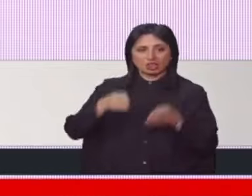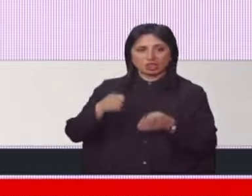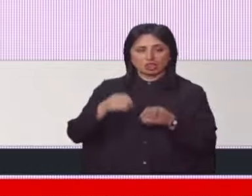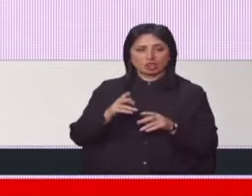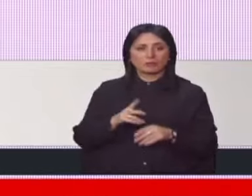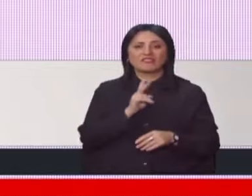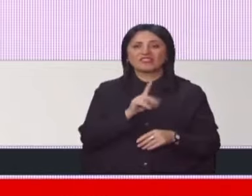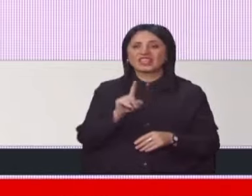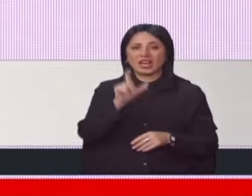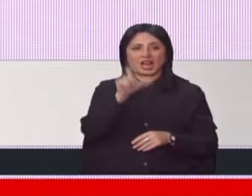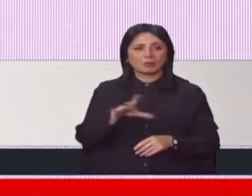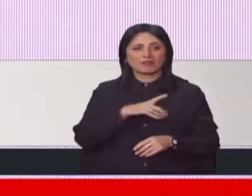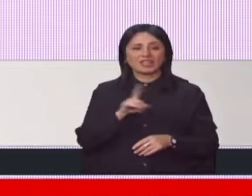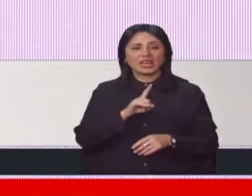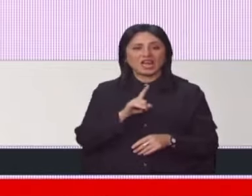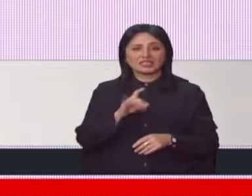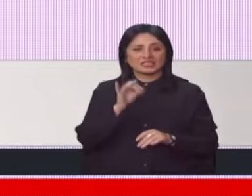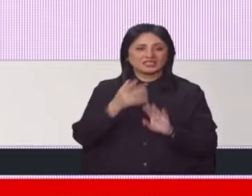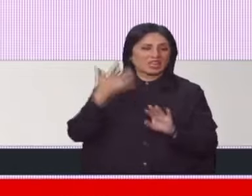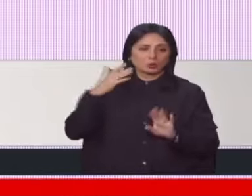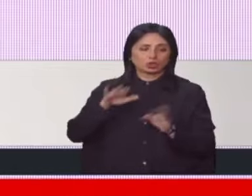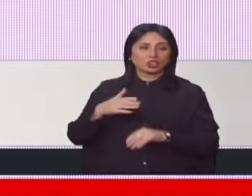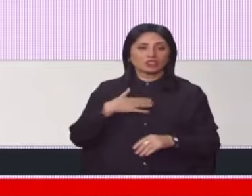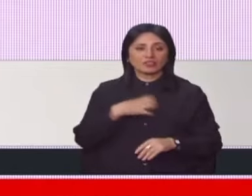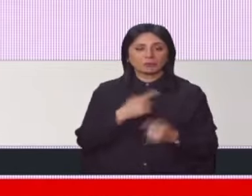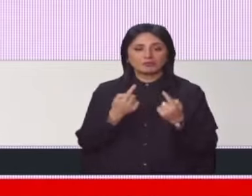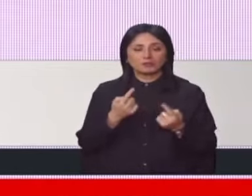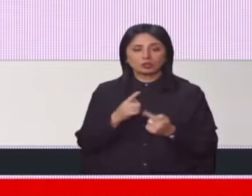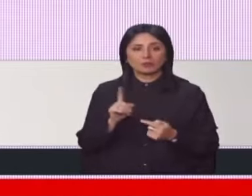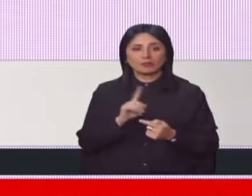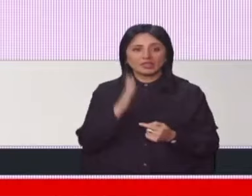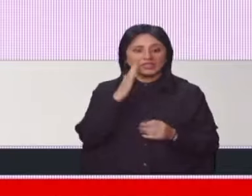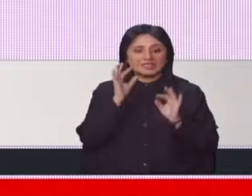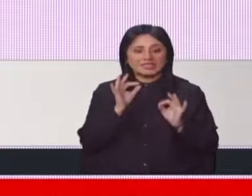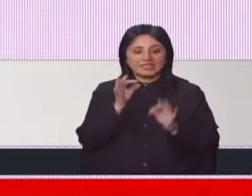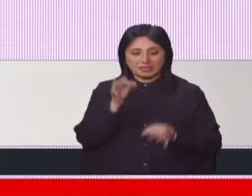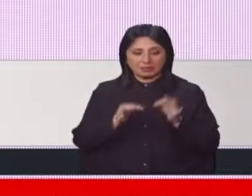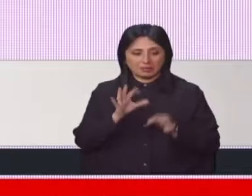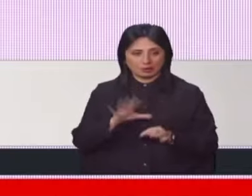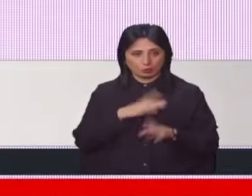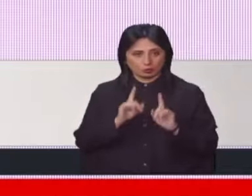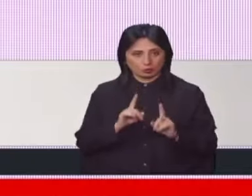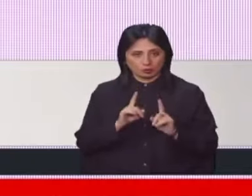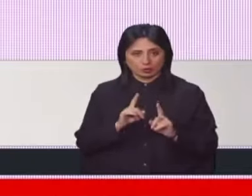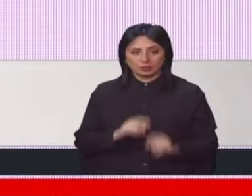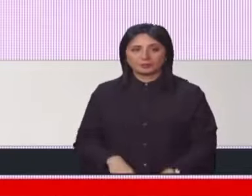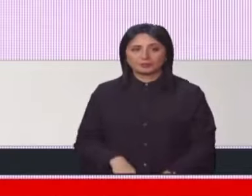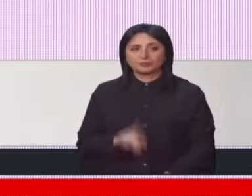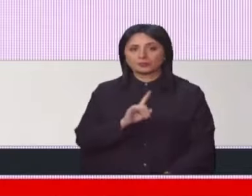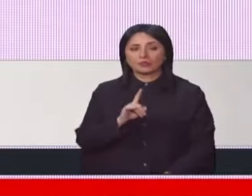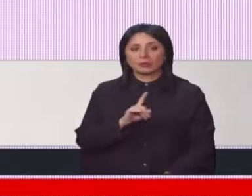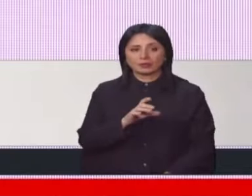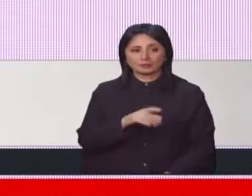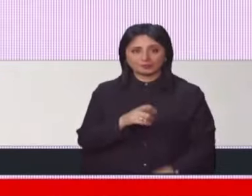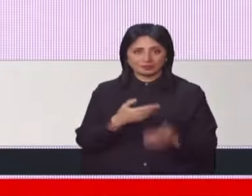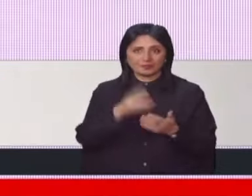არ აქვს მნიშვნელობა ვინ რა ადამიანი იყო, რას აკეთებ და წარსულში. ჩვენთვის მნიშვნელოვანია რომ სამართლიანი სასამართლო კონდეს. რომ ქონება